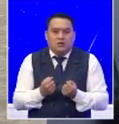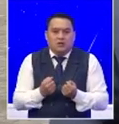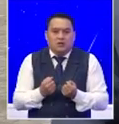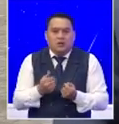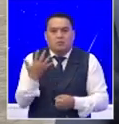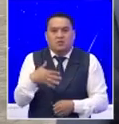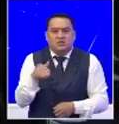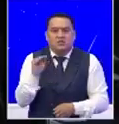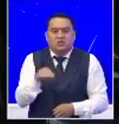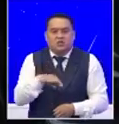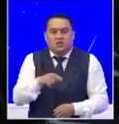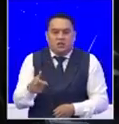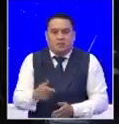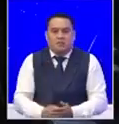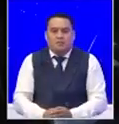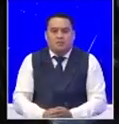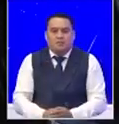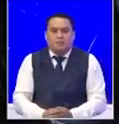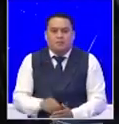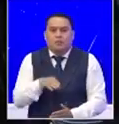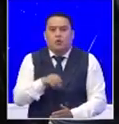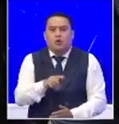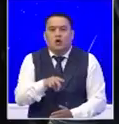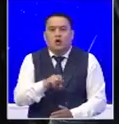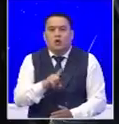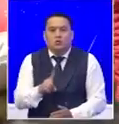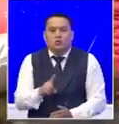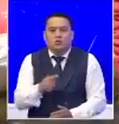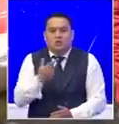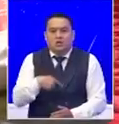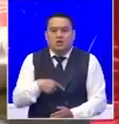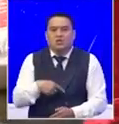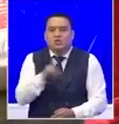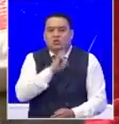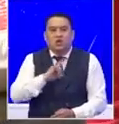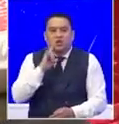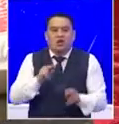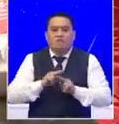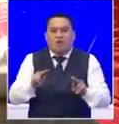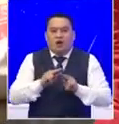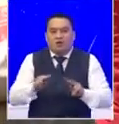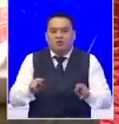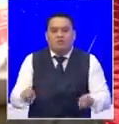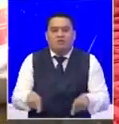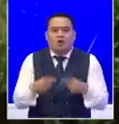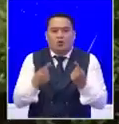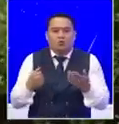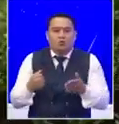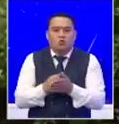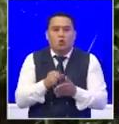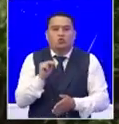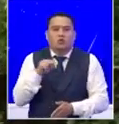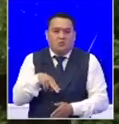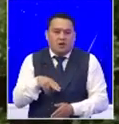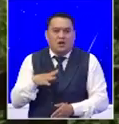по 50 тысяч тенге. Ботагоз Туступаева – мать семерых детей. Своих сыновей и дочерей женщина воспитывает и поднимает одна. До введения режима